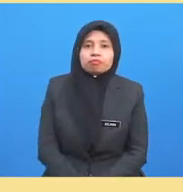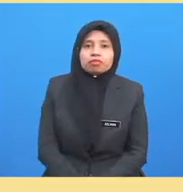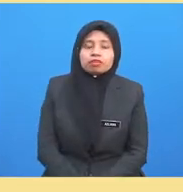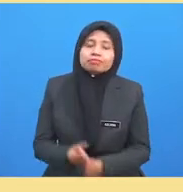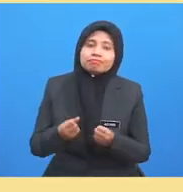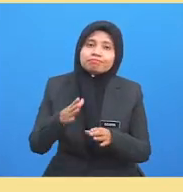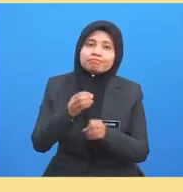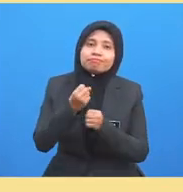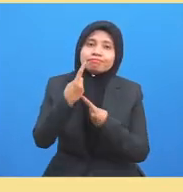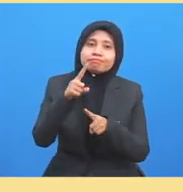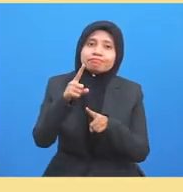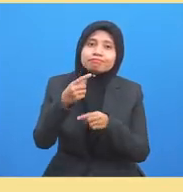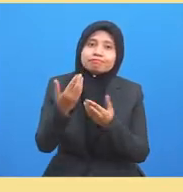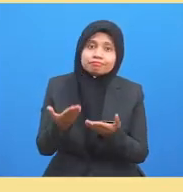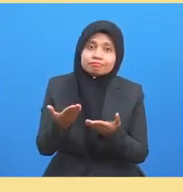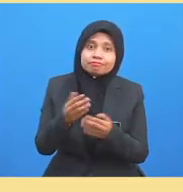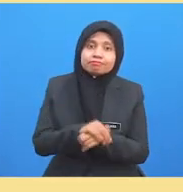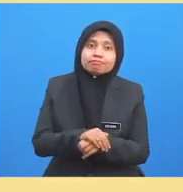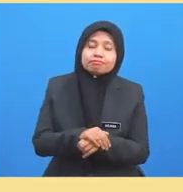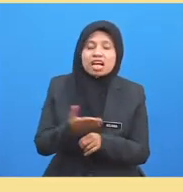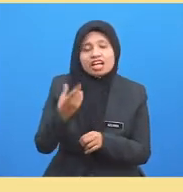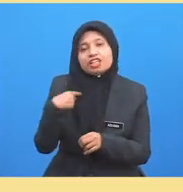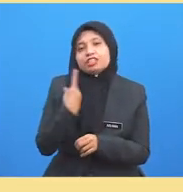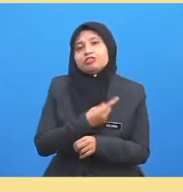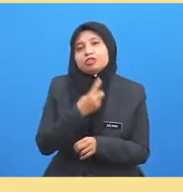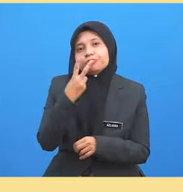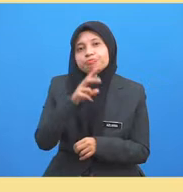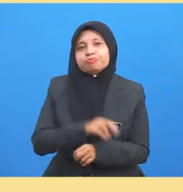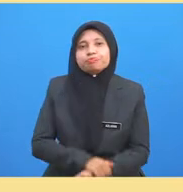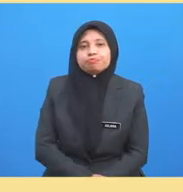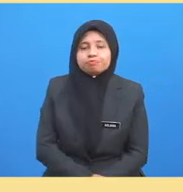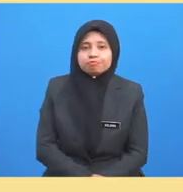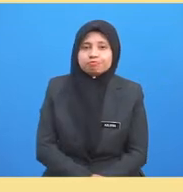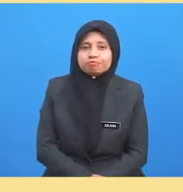Sudah dapat jawapannya? Jom kita semak.